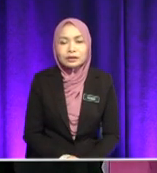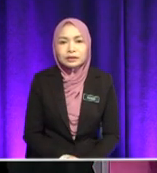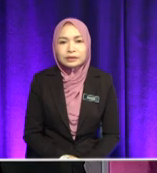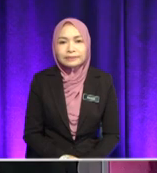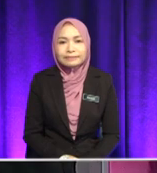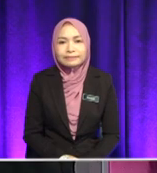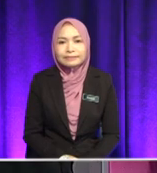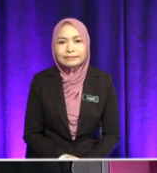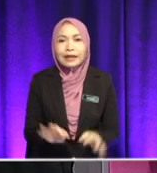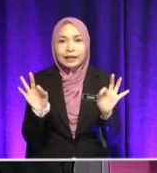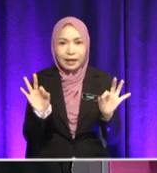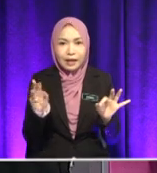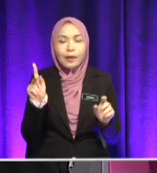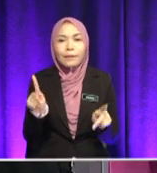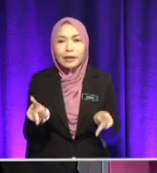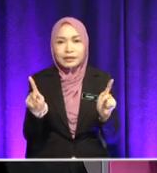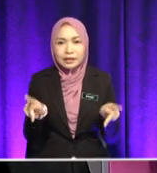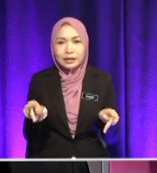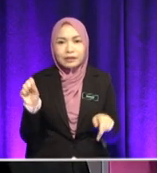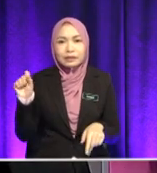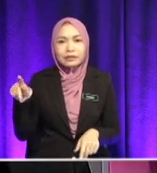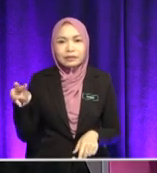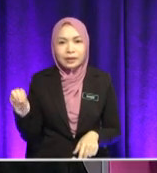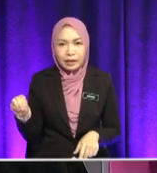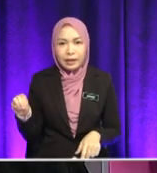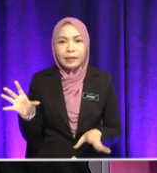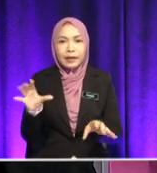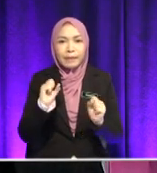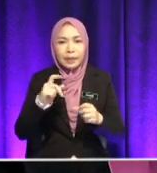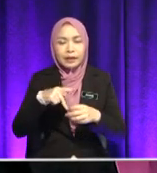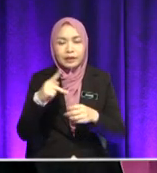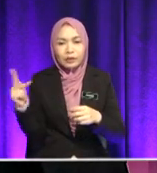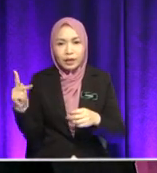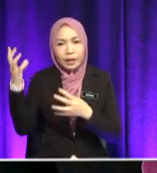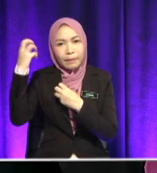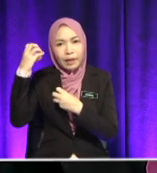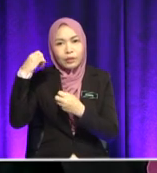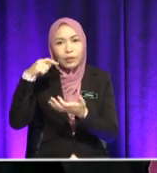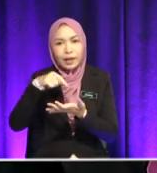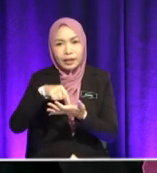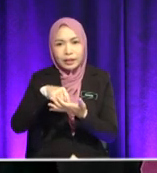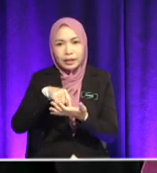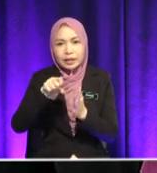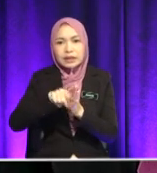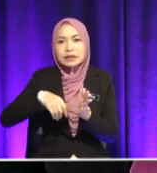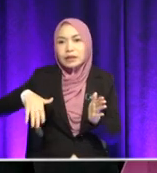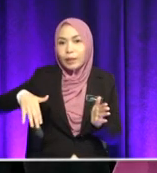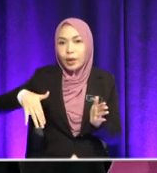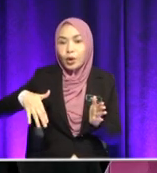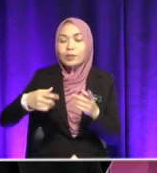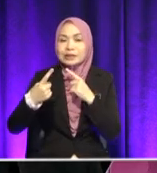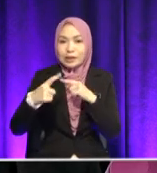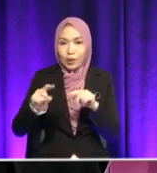kalau pelajar calon-calon SPN dapat keluar ini saja langkah berikutnya pejam mata sebelah timur